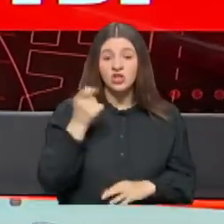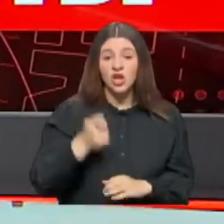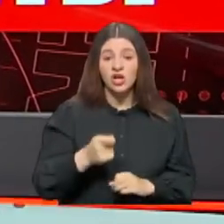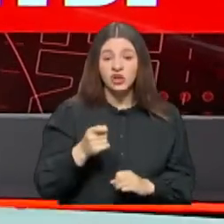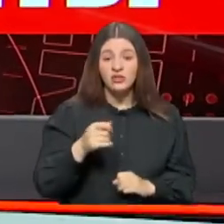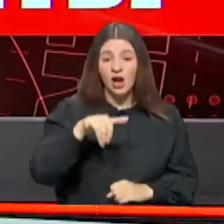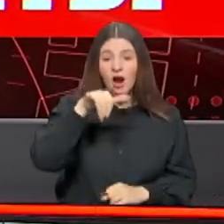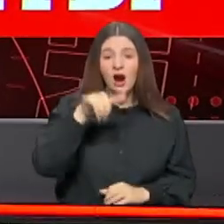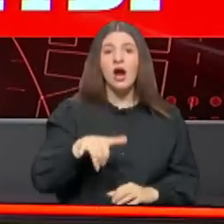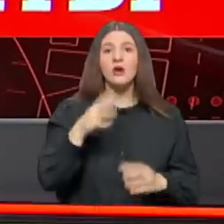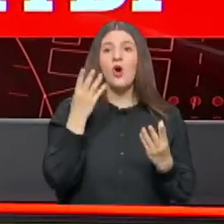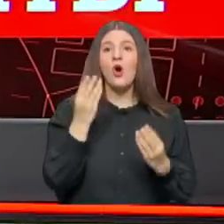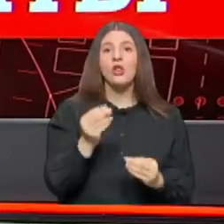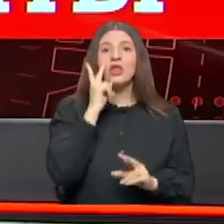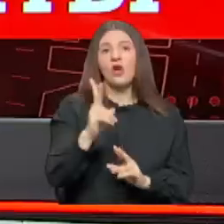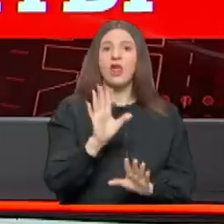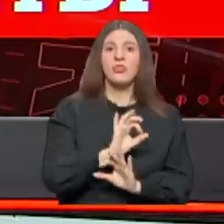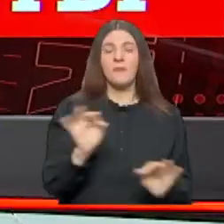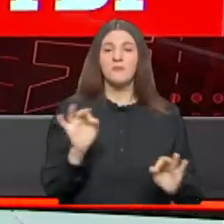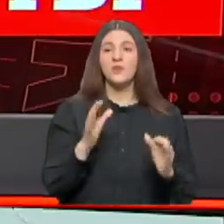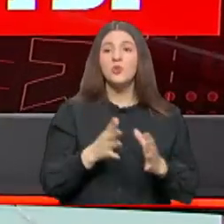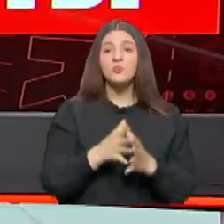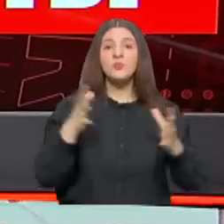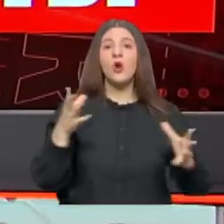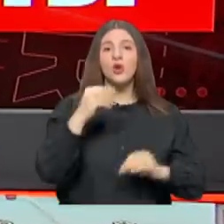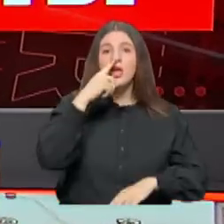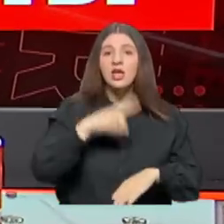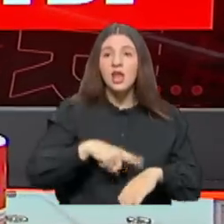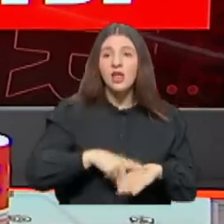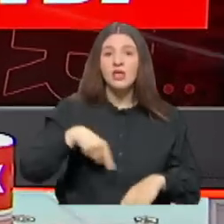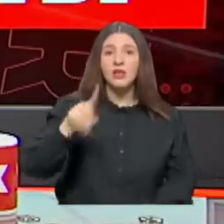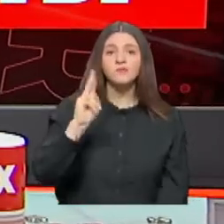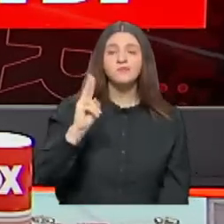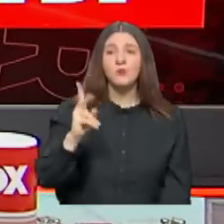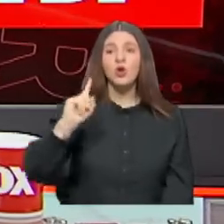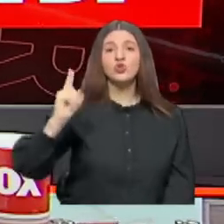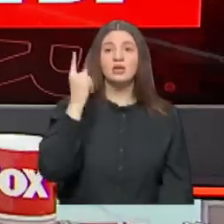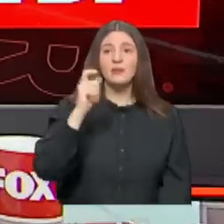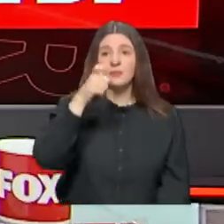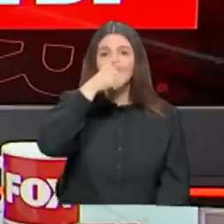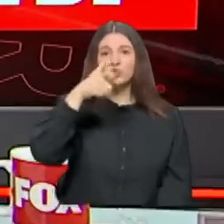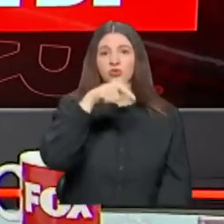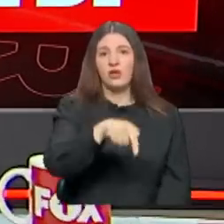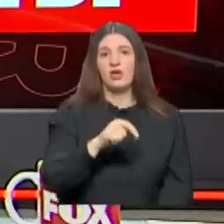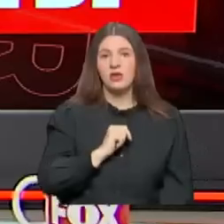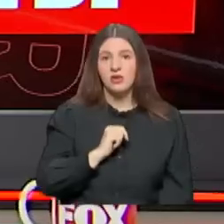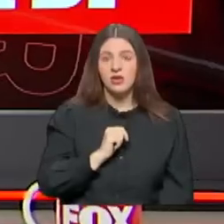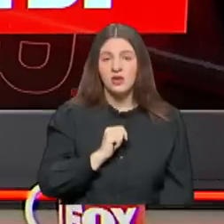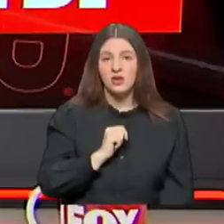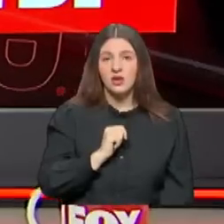gerçekten hak ettiği kadar büyük olduğuna inananlar tarafından yönetilen bir Türkiye.